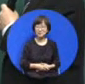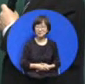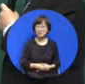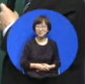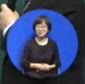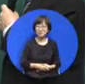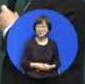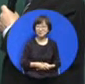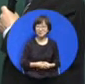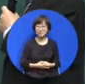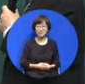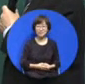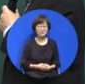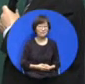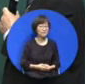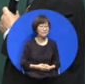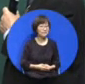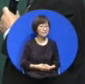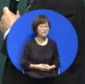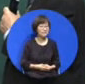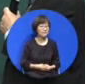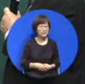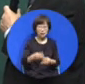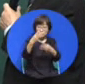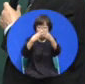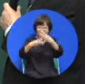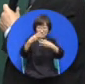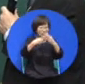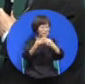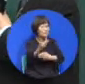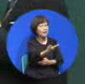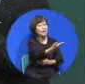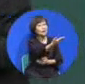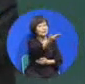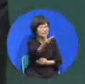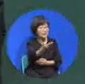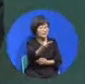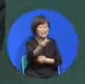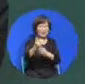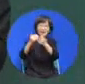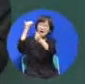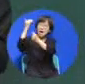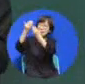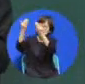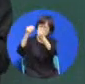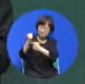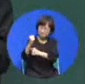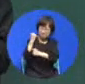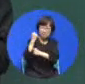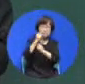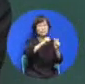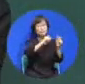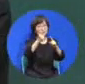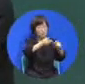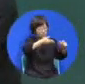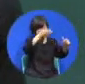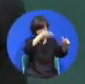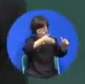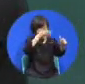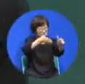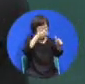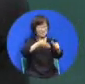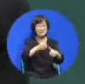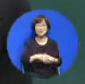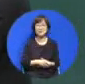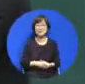우리 렘넌트들이 하나님이 주시는 정말 힘을 얻게 되길 바랍니다. I really pray for all of our remnants that they can